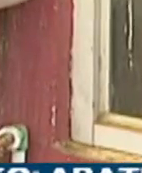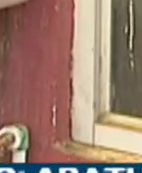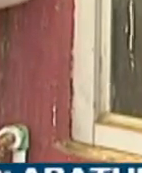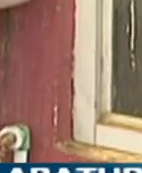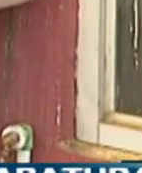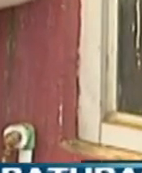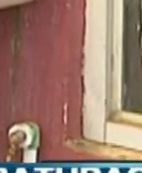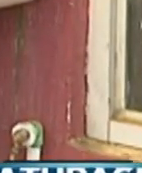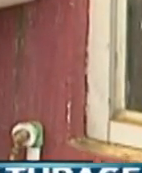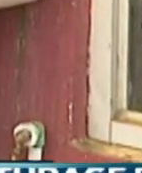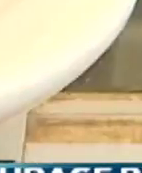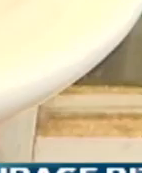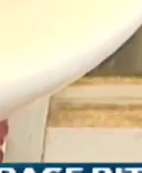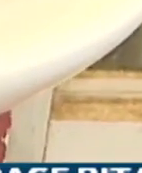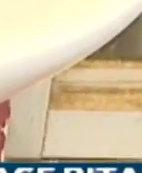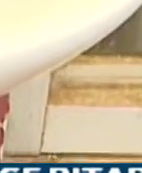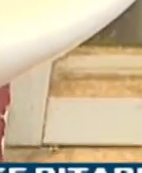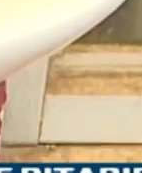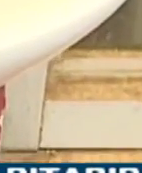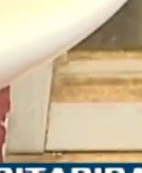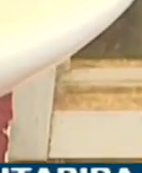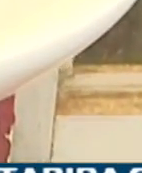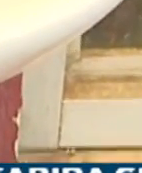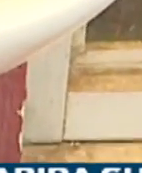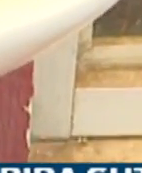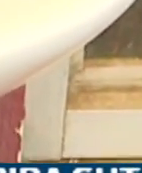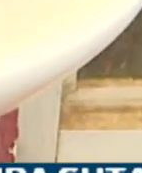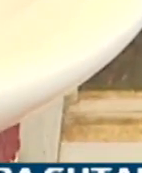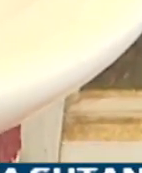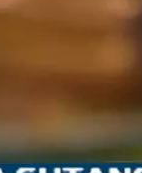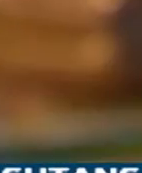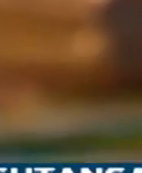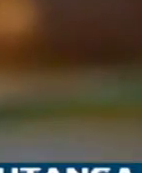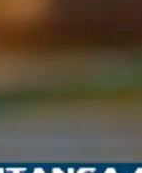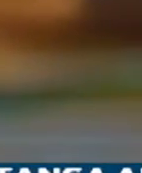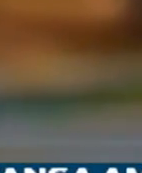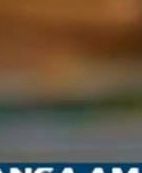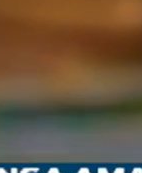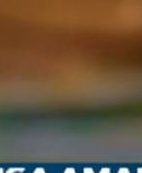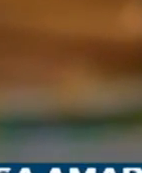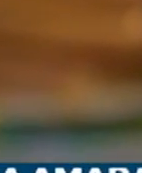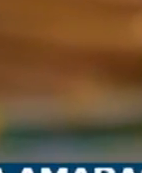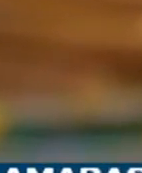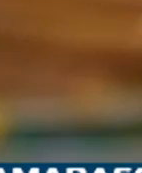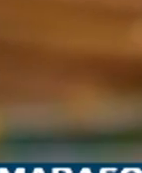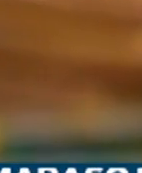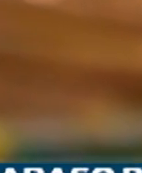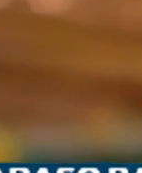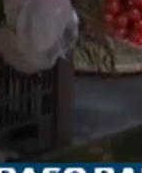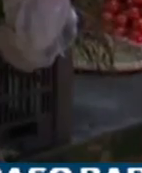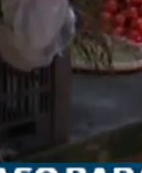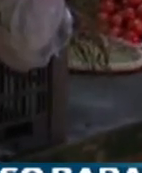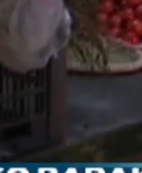ijana bashinzwe kureba uko amabwiriza yubahirizwa mu isoko rya Nyarugenge, avuga ko hari abadohotse ku mabwiriza yo kwirinda icyo